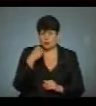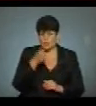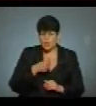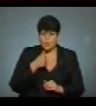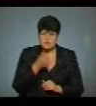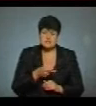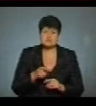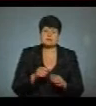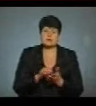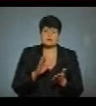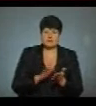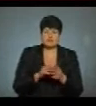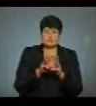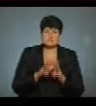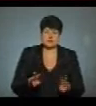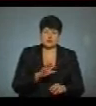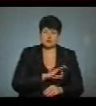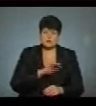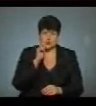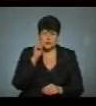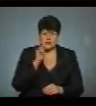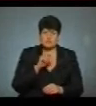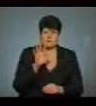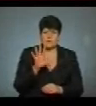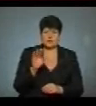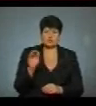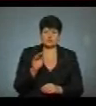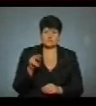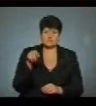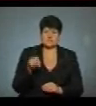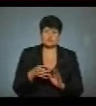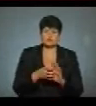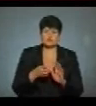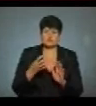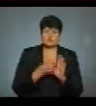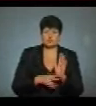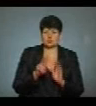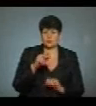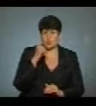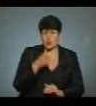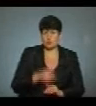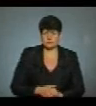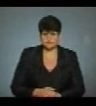1933 році. Зареєстрували в Міністерстві юстиції України його 5 жовтня 1992 року.